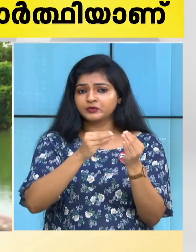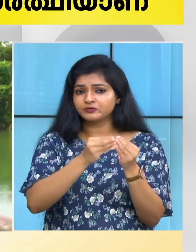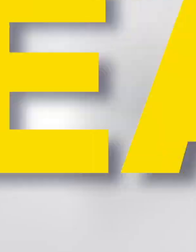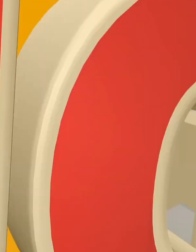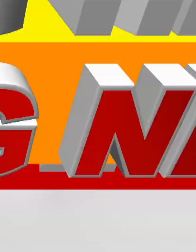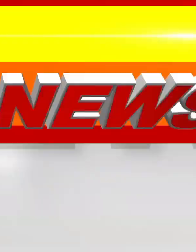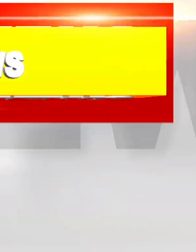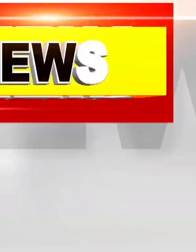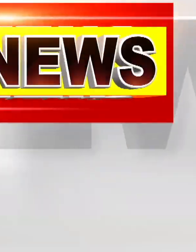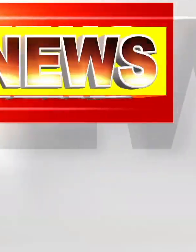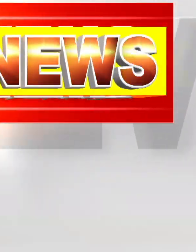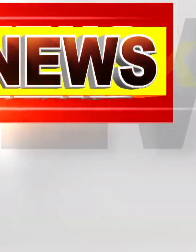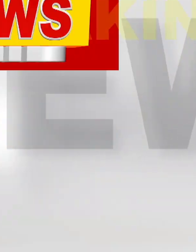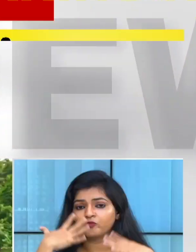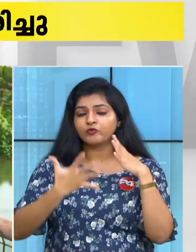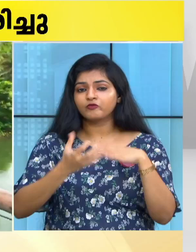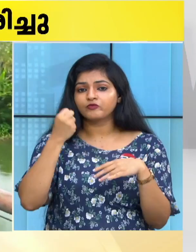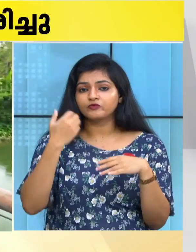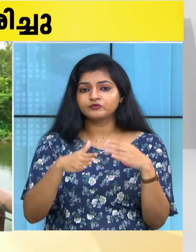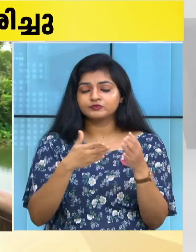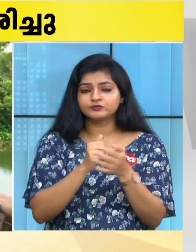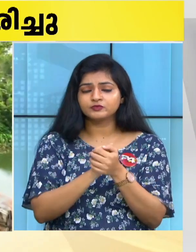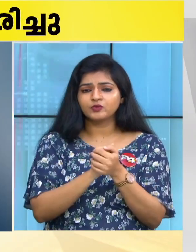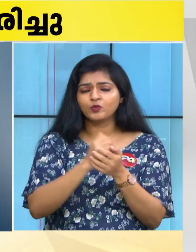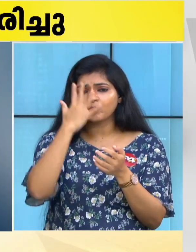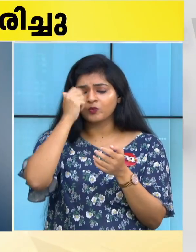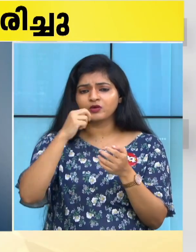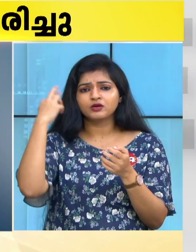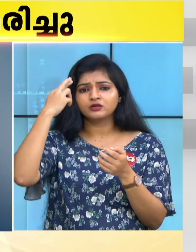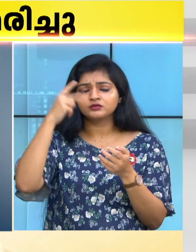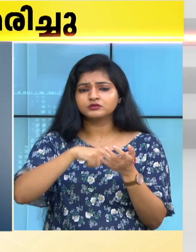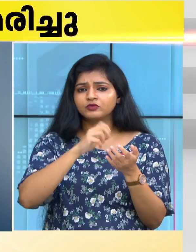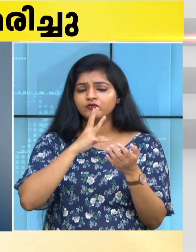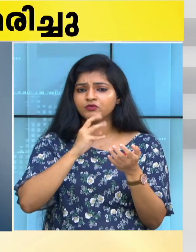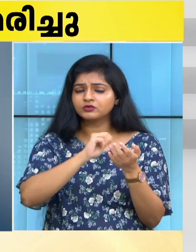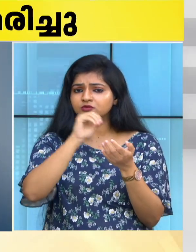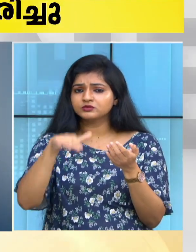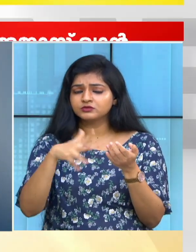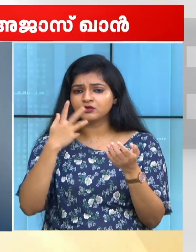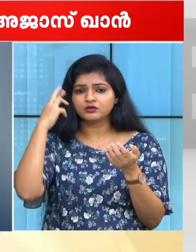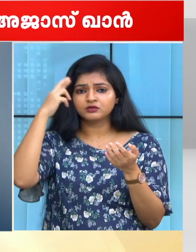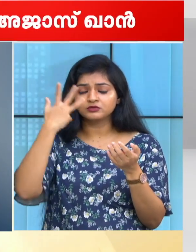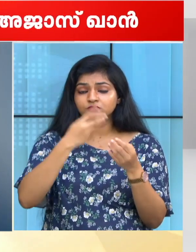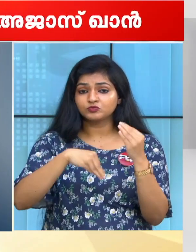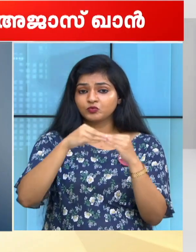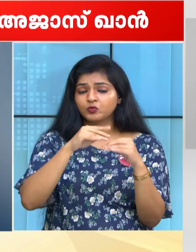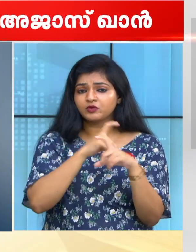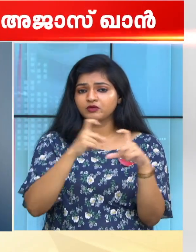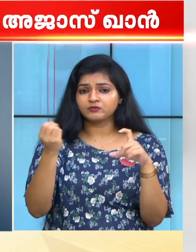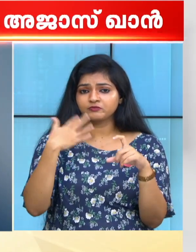നിന്നും മൃതദേഹം ലഭിച്ചിരിക്കുന്നത്. എന്താണ് ഈ സംഭവത്തിലേക്ക് നയിച്ചത്, എന്തുകൊണ്ടാണ് ഇങ്ങനൊരു സംഭവം ഉണ്ടായത് എന്നുള്ള കാര്യത്തിൽ ഒരു വ്യക്തത